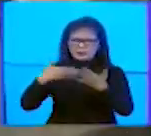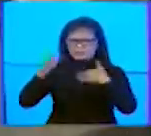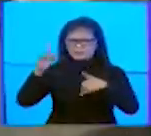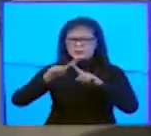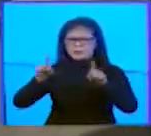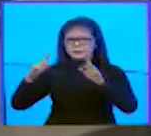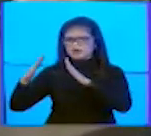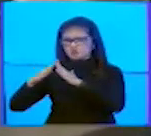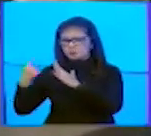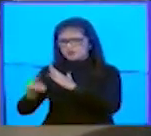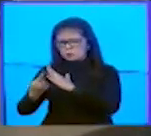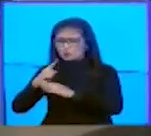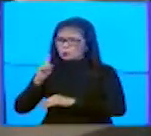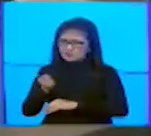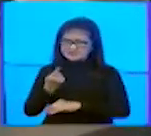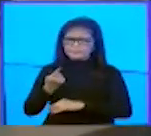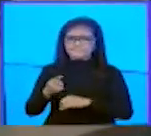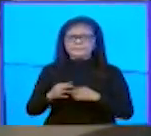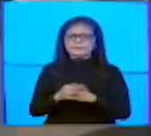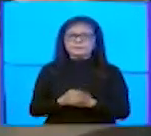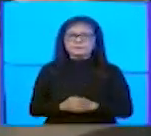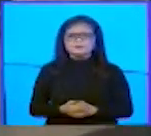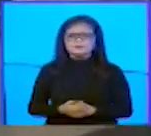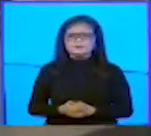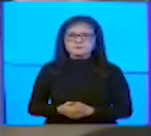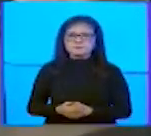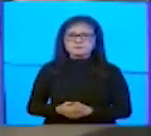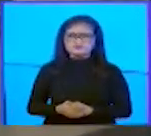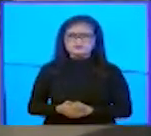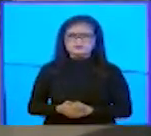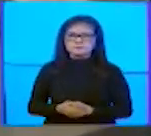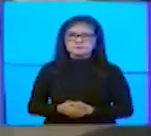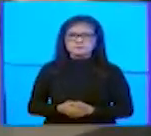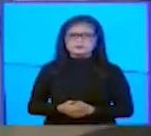yang dapat kami laporkan dari bandara soekarno-hatta crack Iskandar Jaka Samsat you ajal guys melaporkan